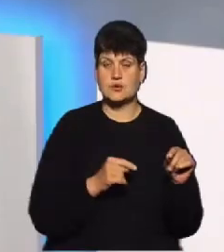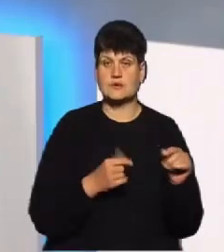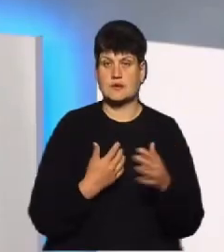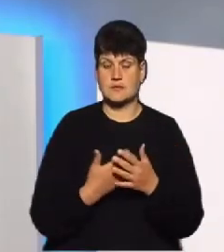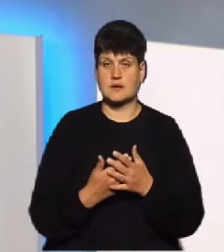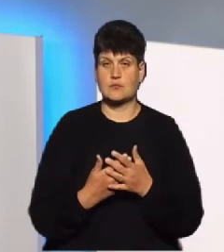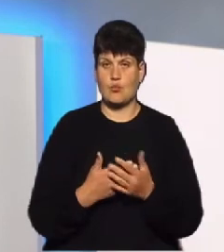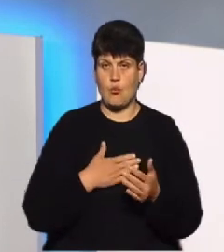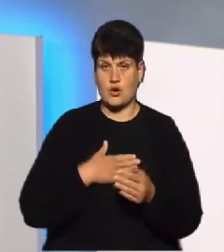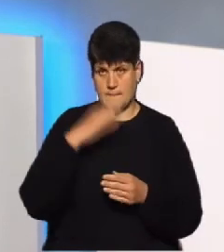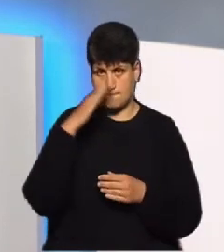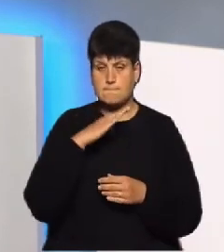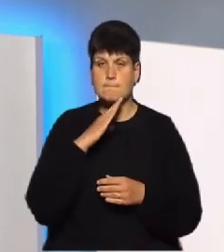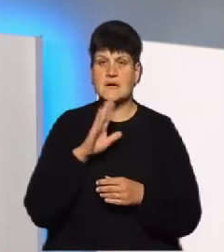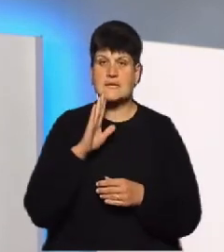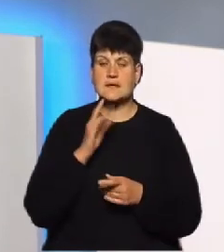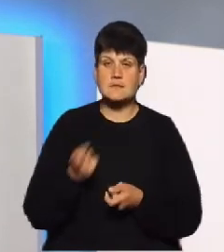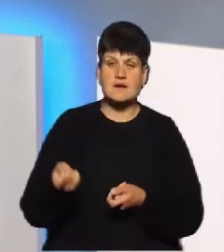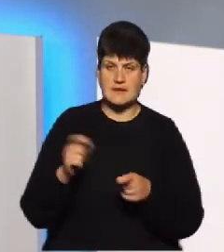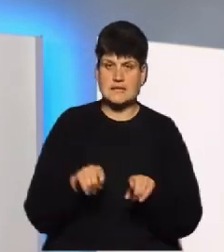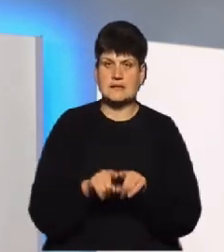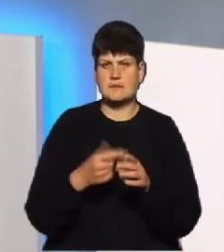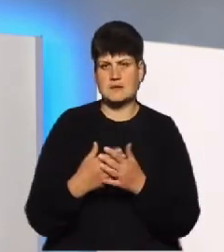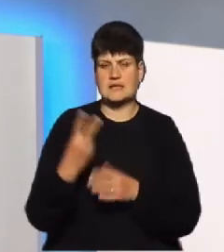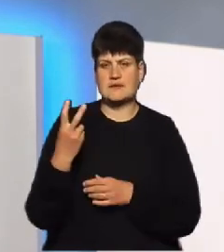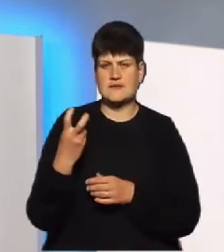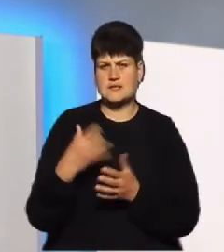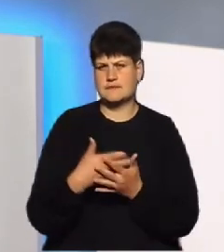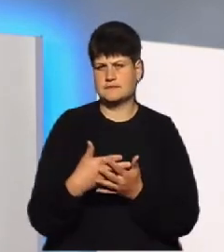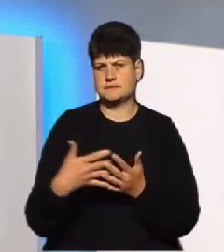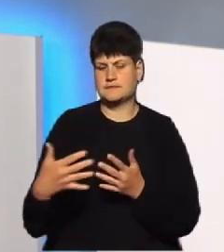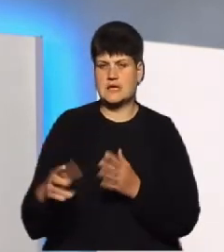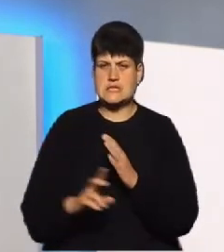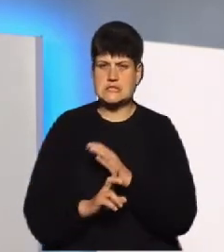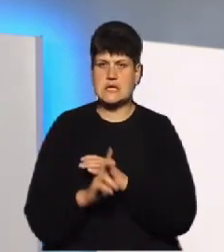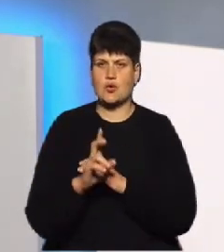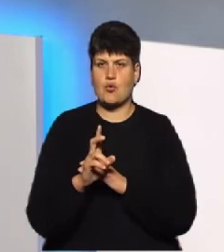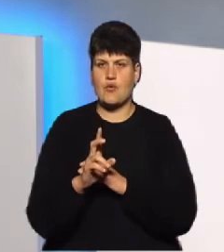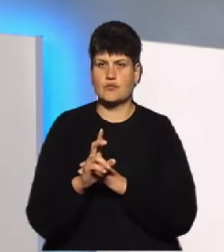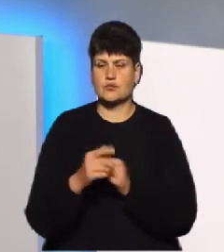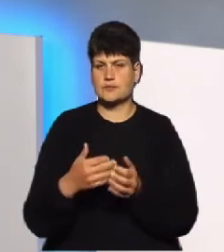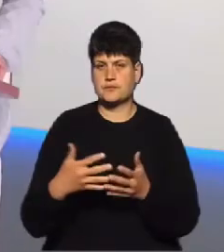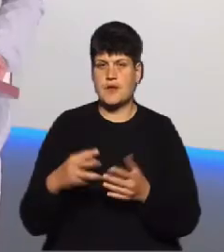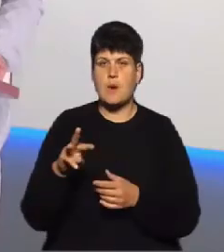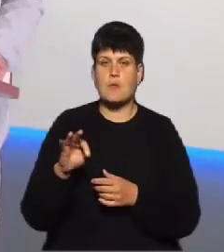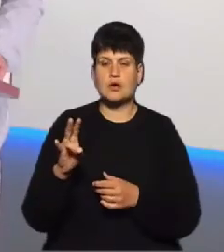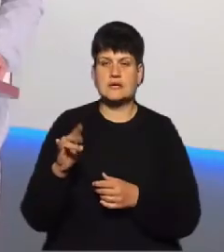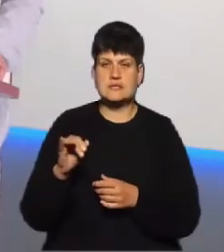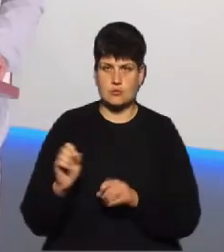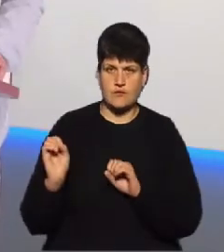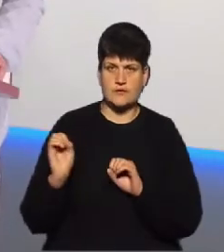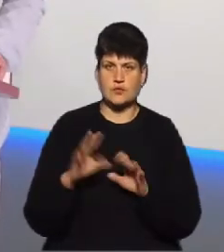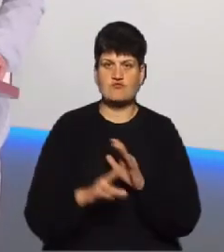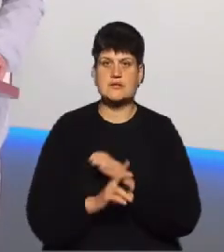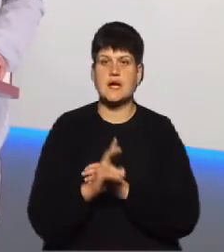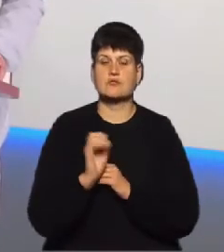батьки везли також. Біля 200 елементів церковного вжитку в монастирськах було передано в церкву.